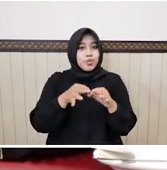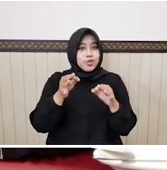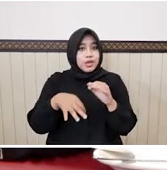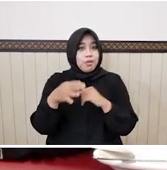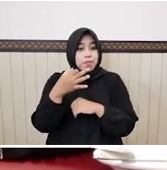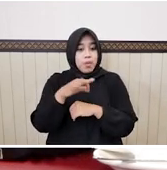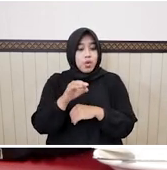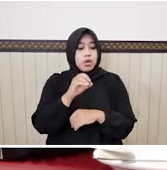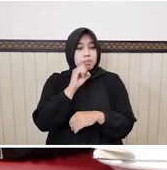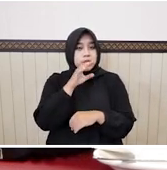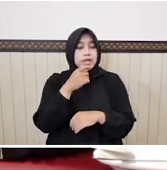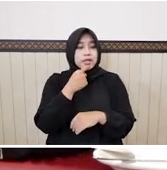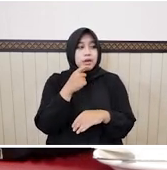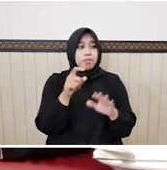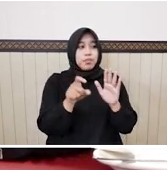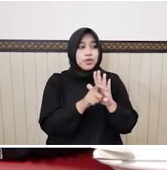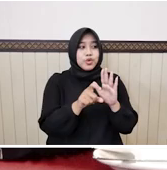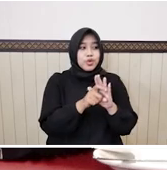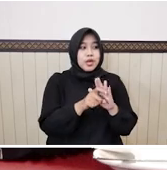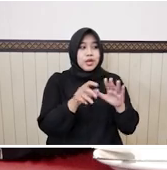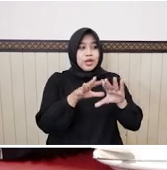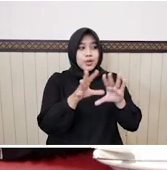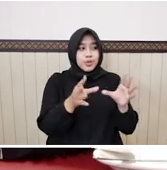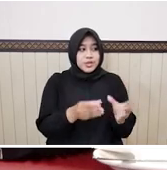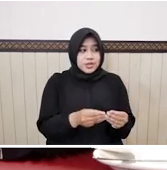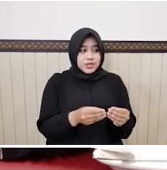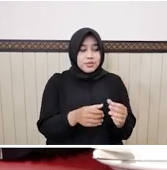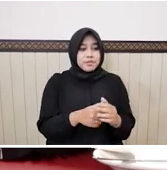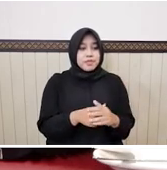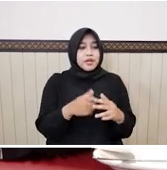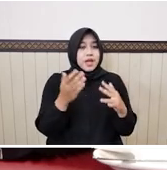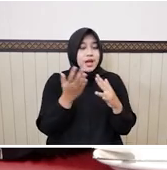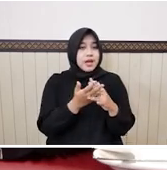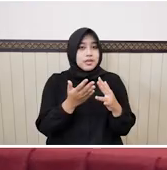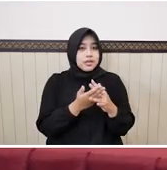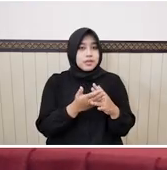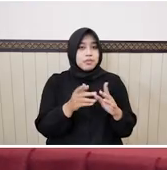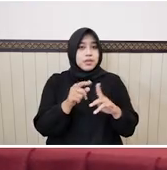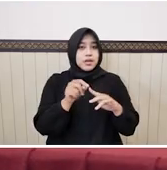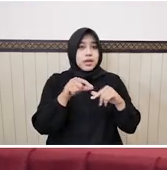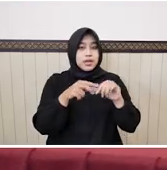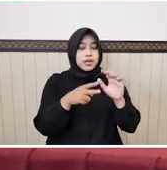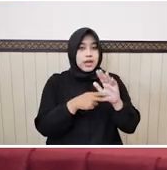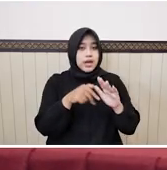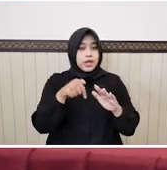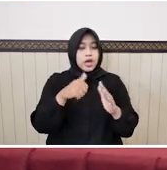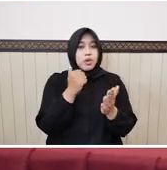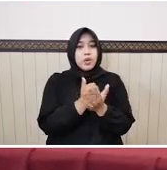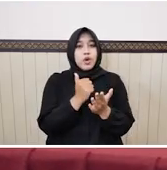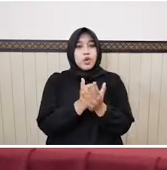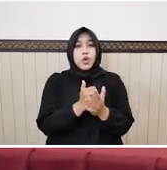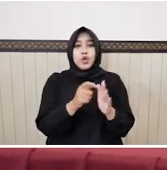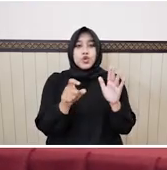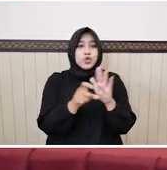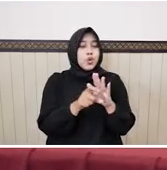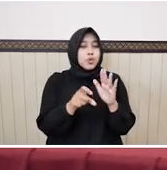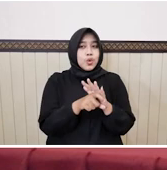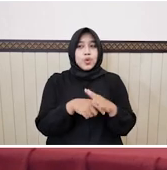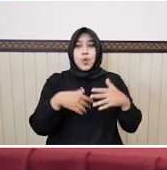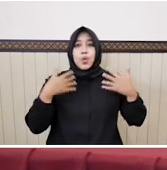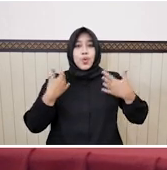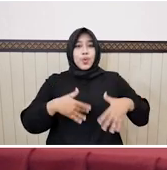kita berbicara terkait dengan percontohan inklusi akses peradilan ini contoh yang sangat luar biasa